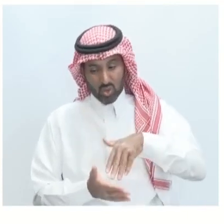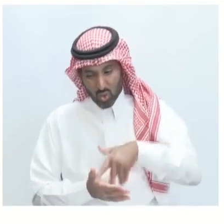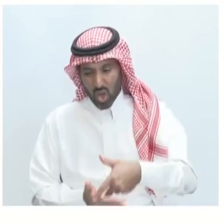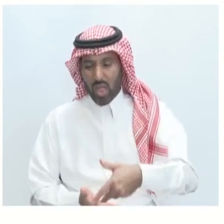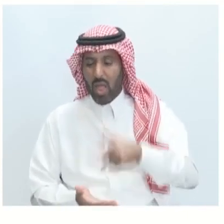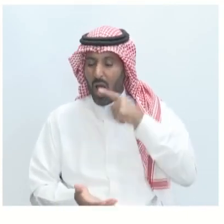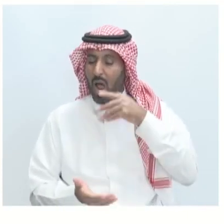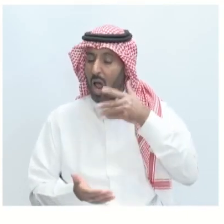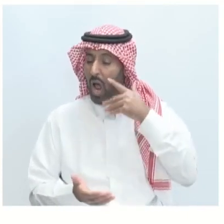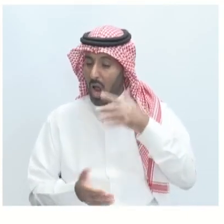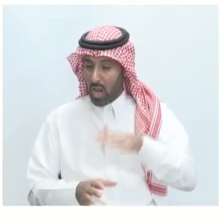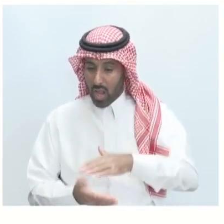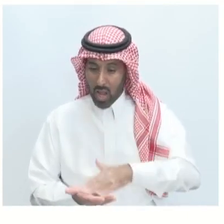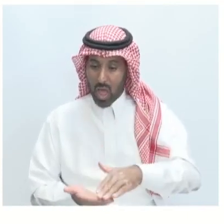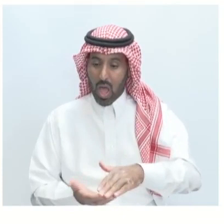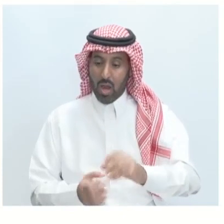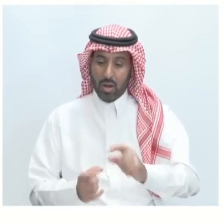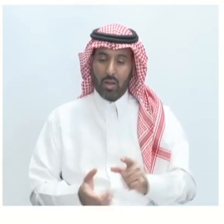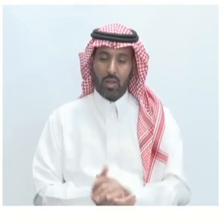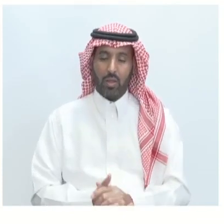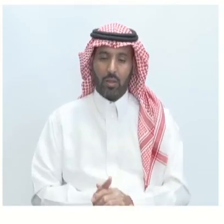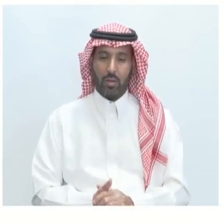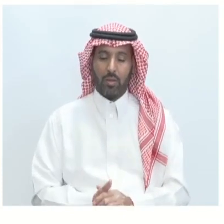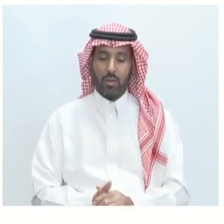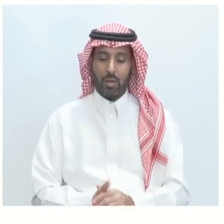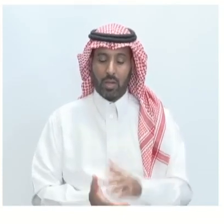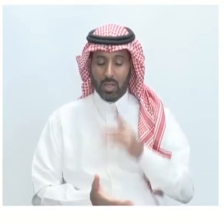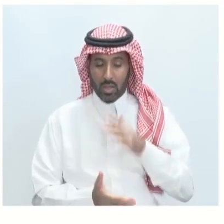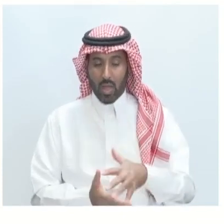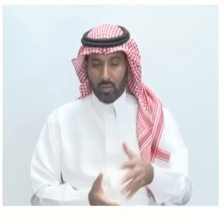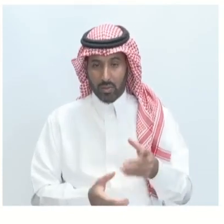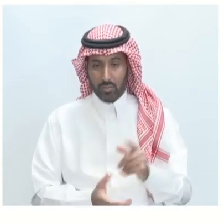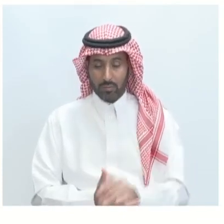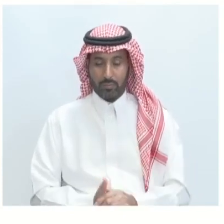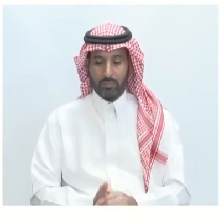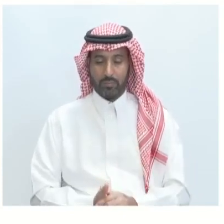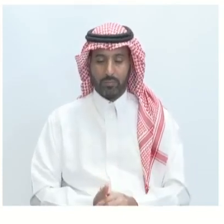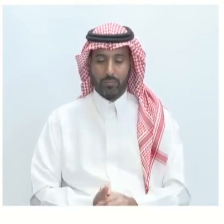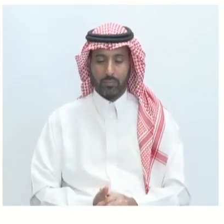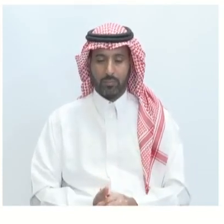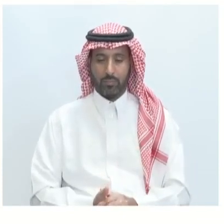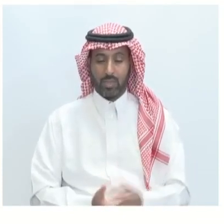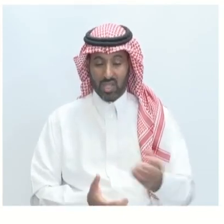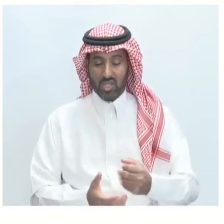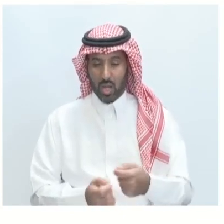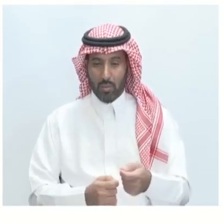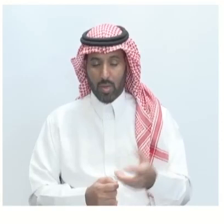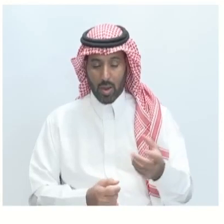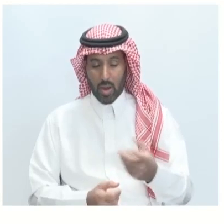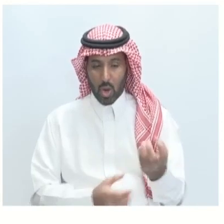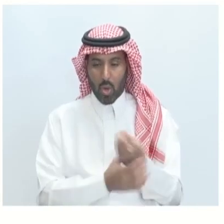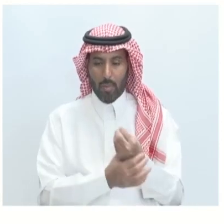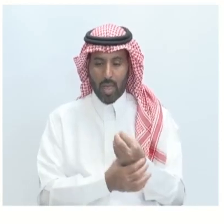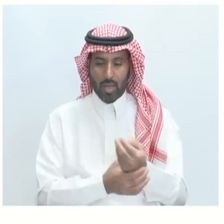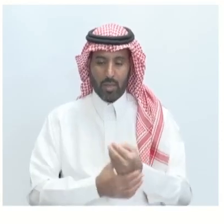الارض لكي يب او ابداها او اظهرها ياسر لكي يضغط على والده يشتري له